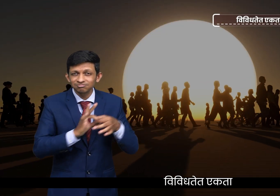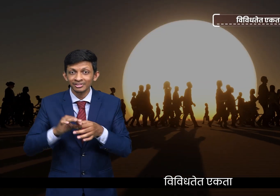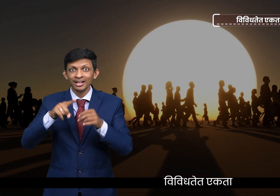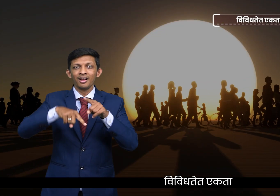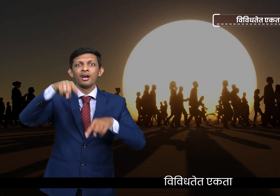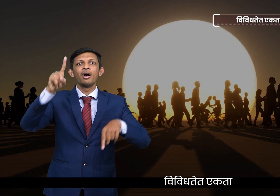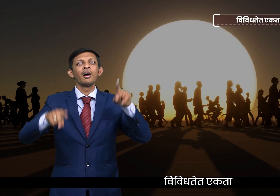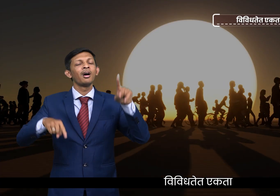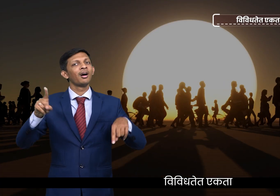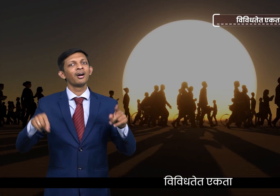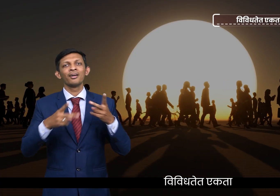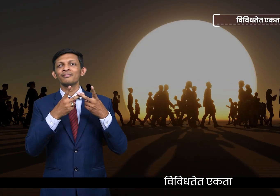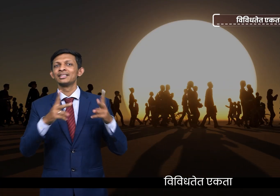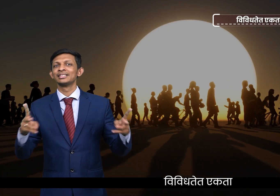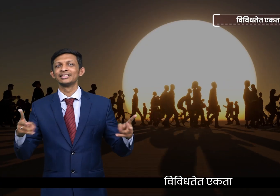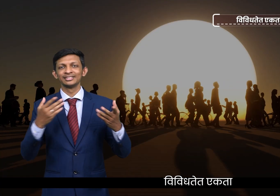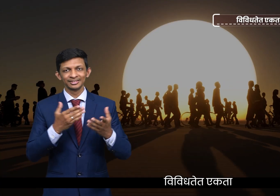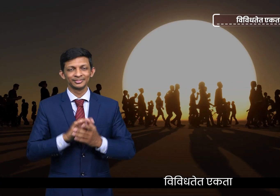विविधतेत एकता.